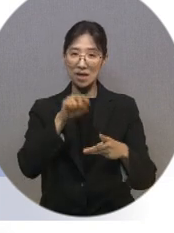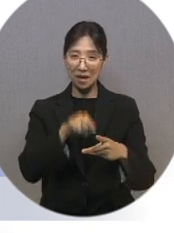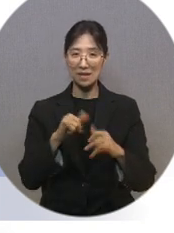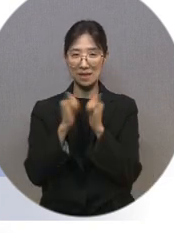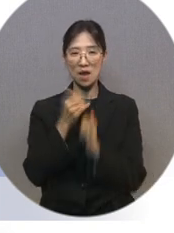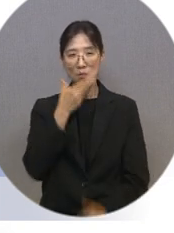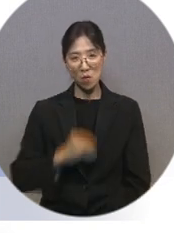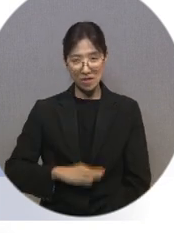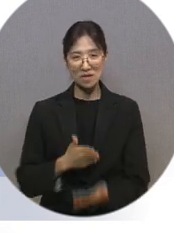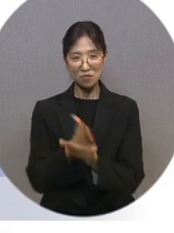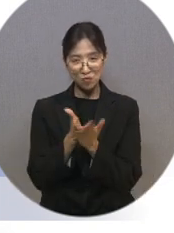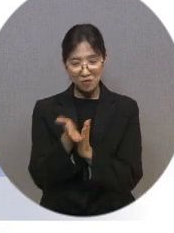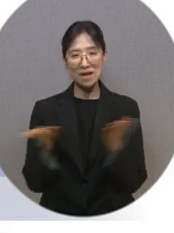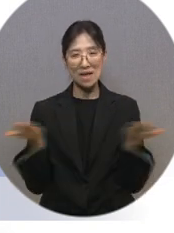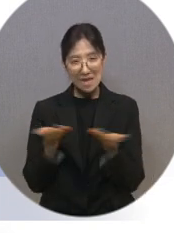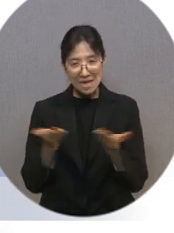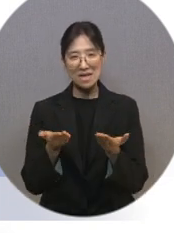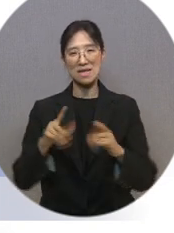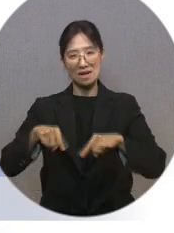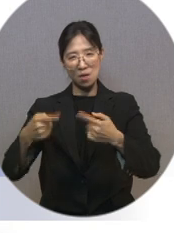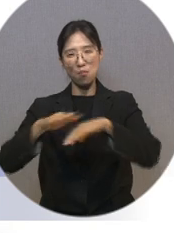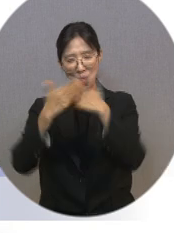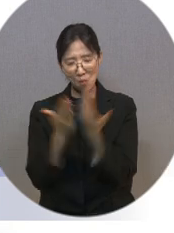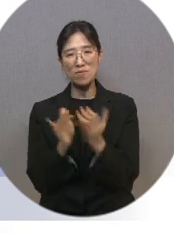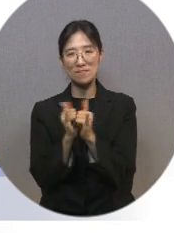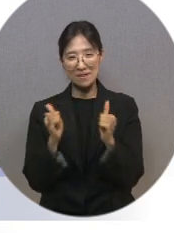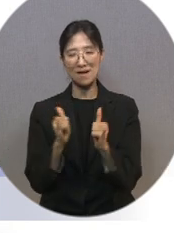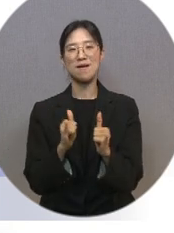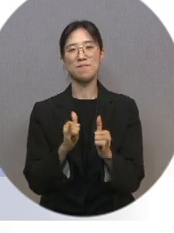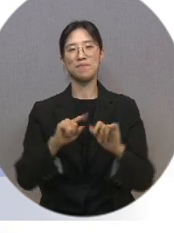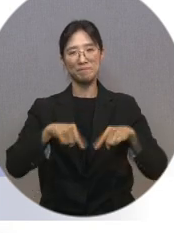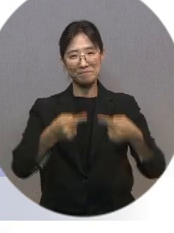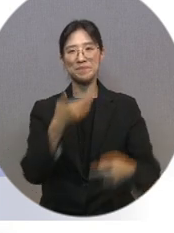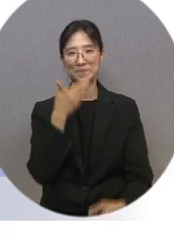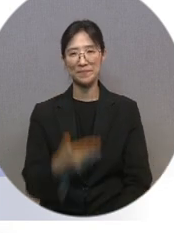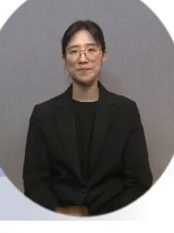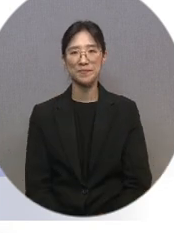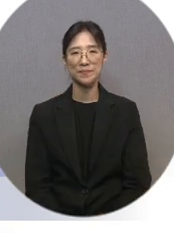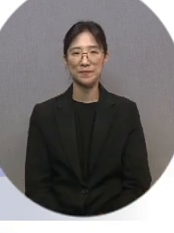회복제 분야 기관에 종사는 모든 노동자가 이용